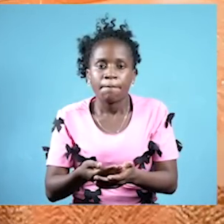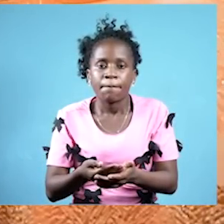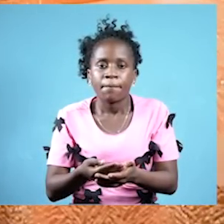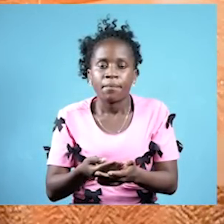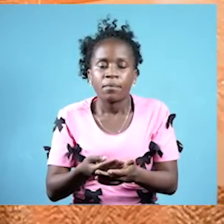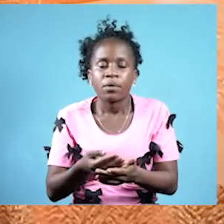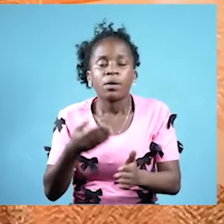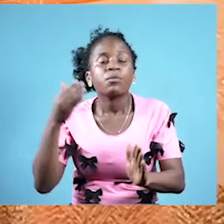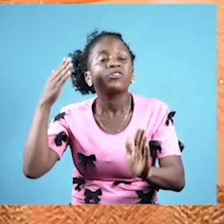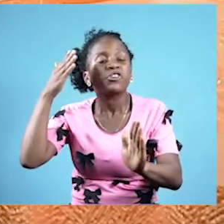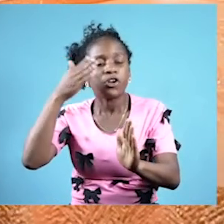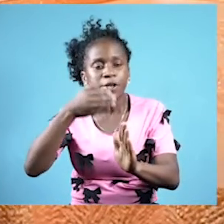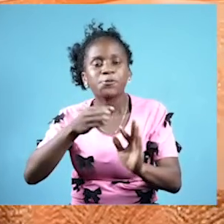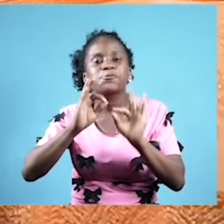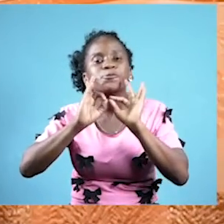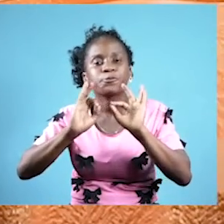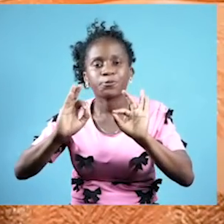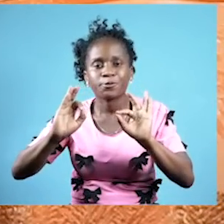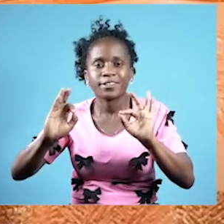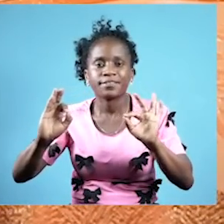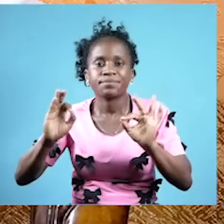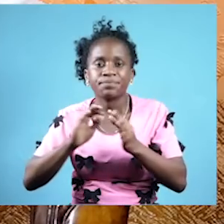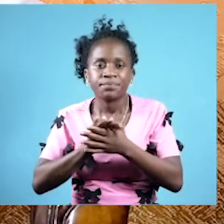na kuyaishi yale anayoyasema.